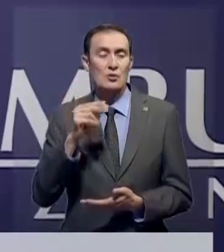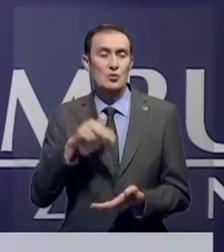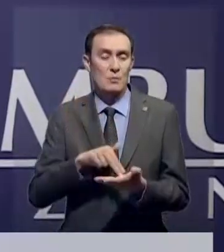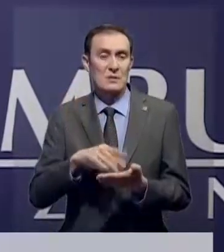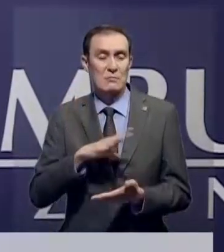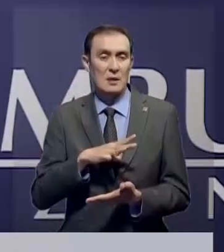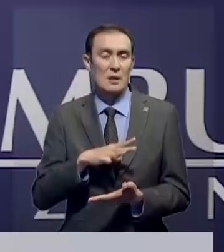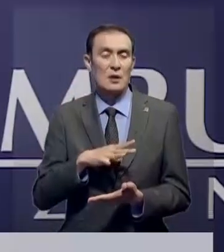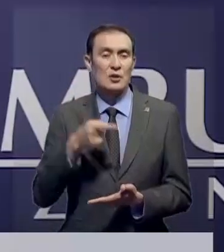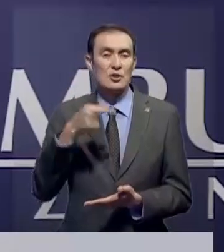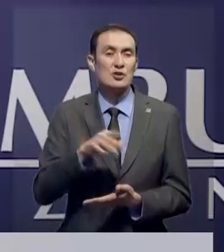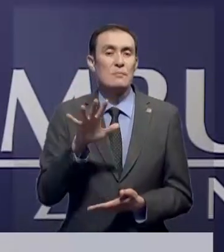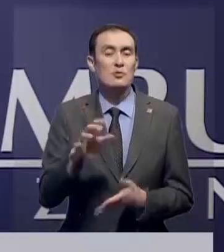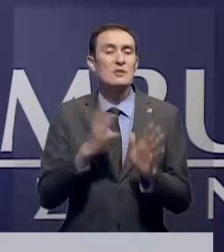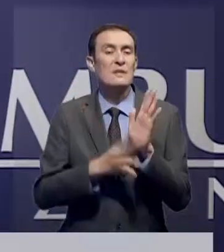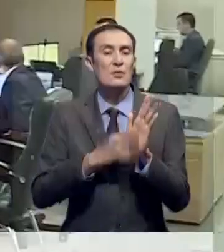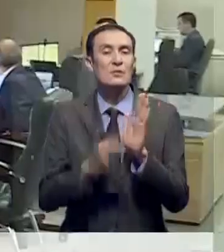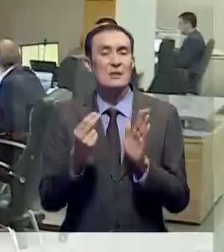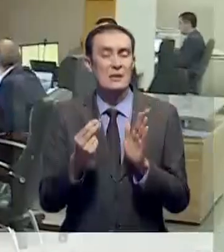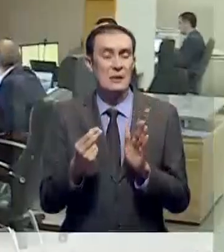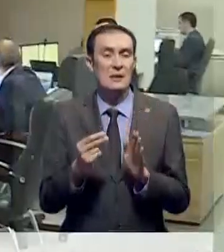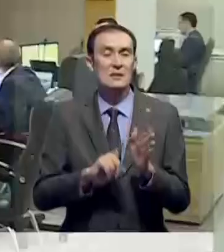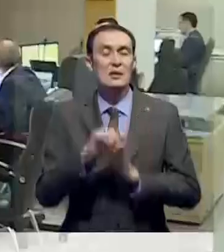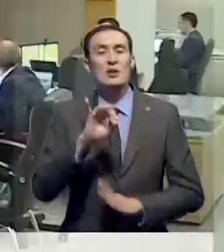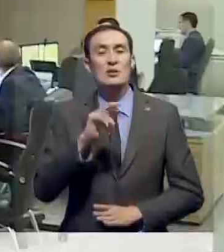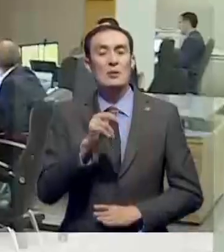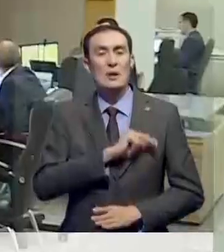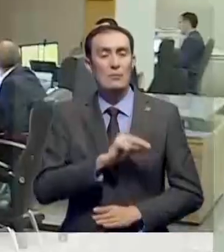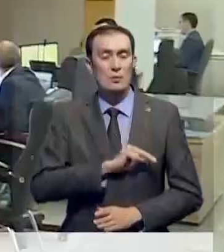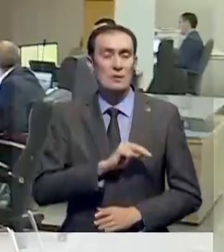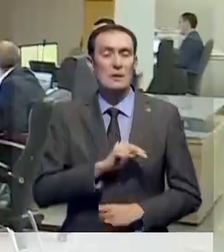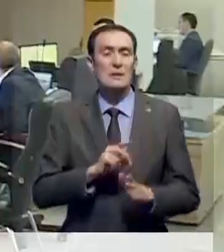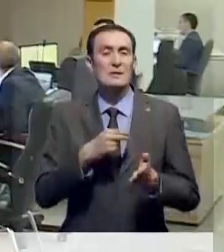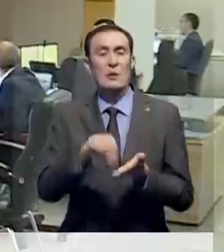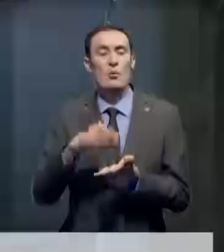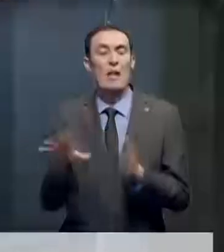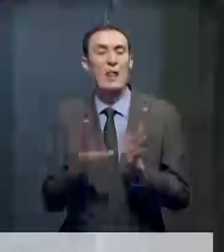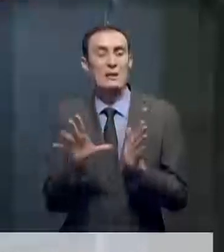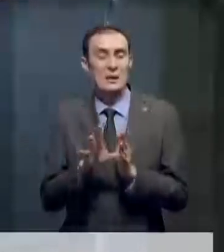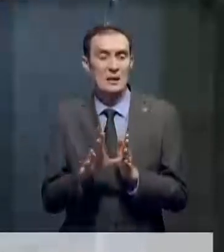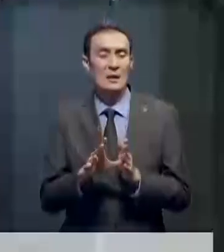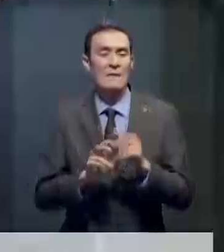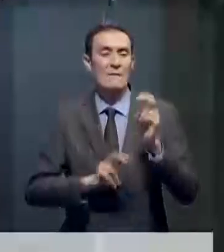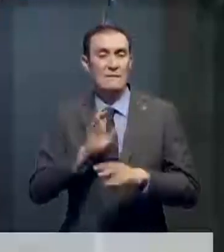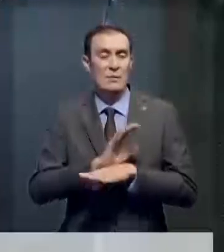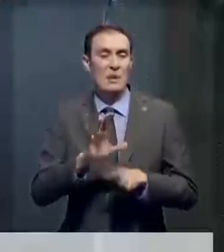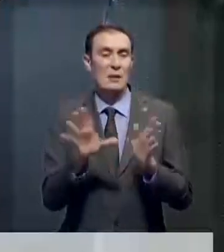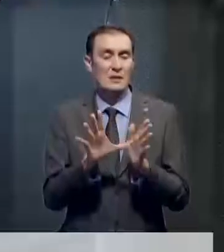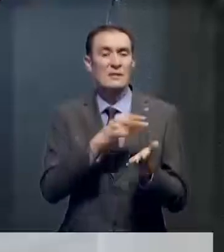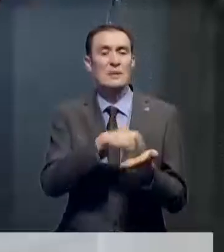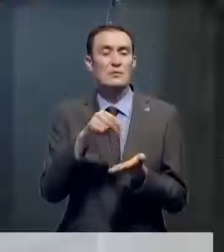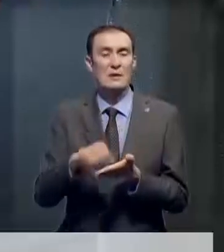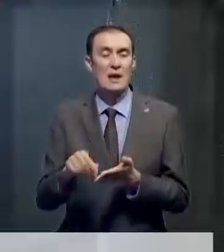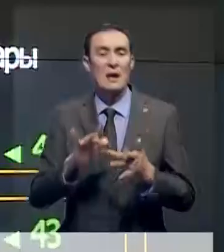акции «Кигок» составляла 1590 тенге. С июля в стране заработал единый механизм закупа электроэнергии. Все производимое в стране электричество